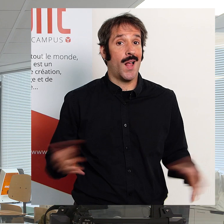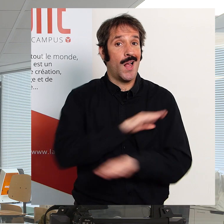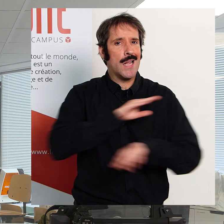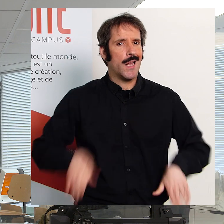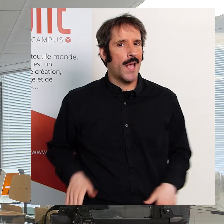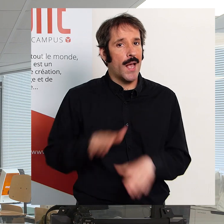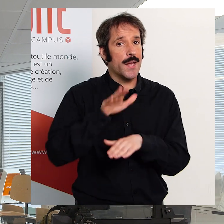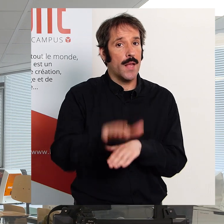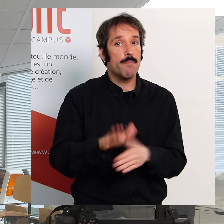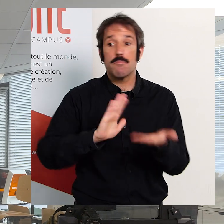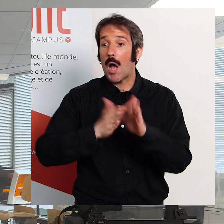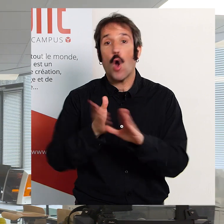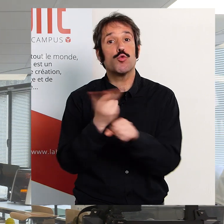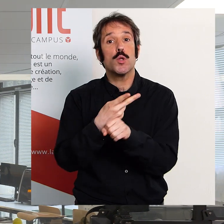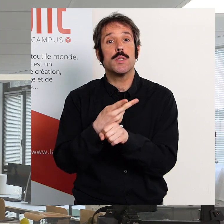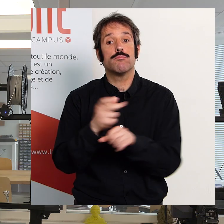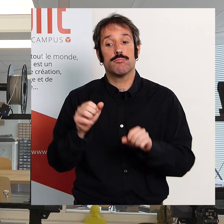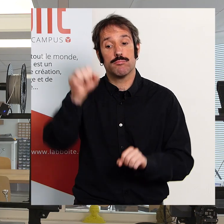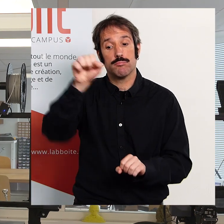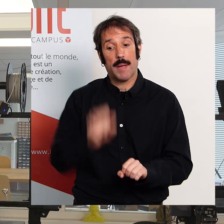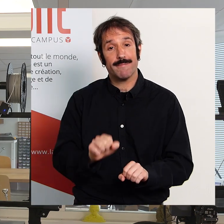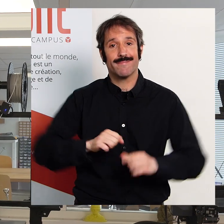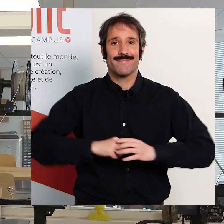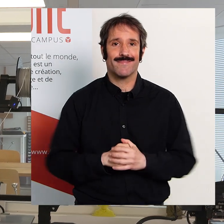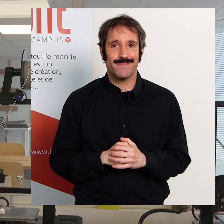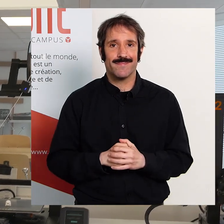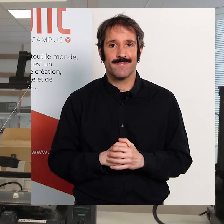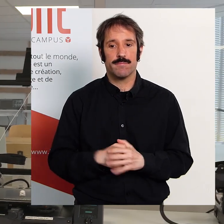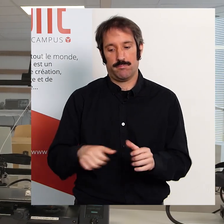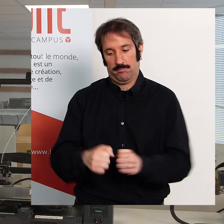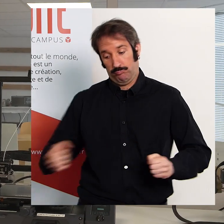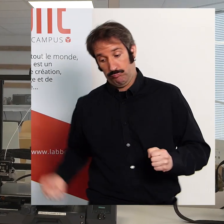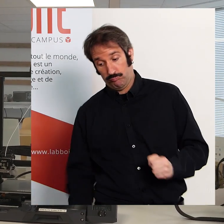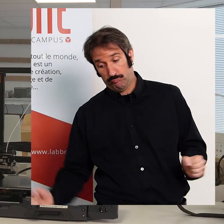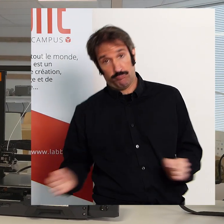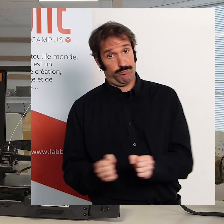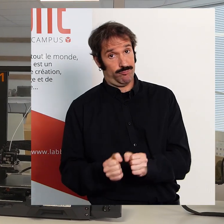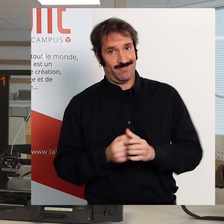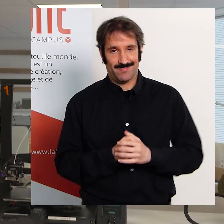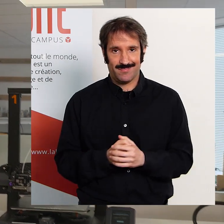Voilà, dernière étape, je range les outils. Hop. Je la range dans le meuble.